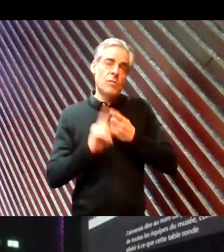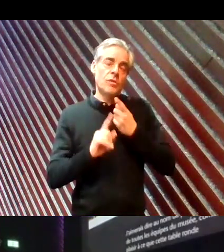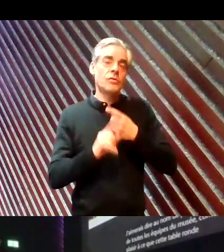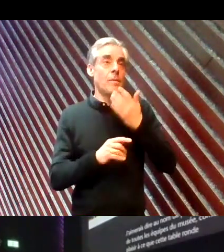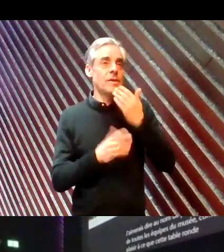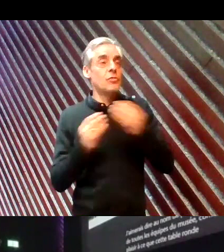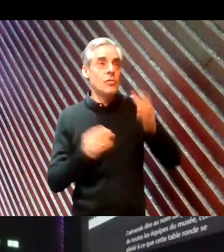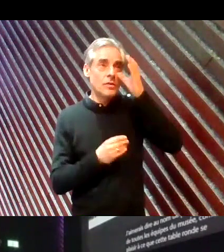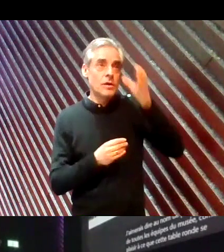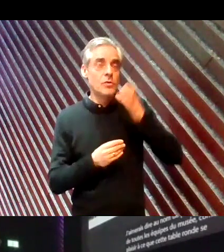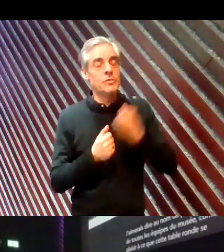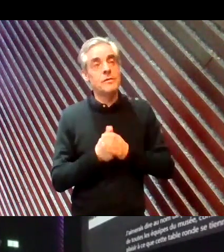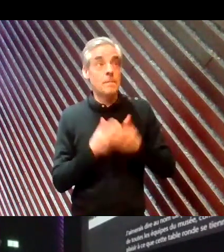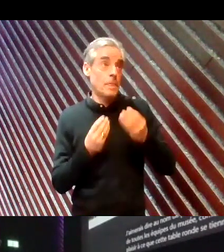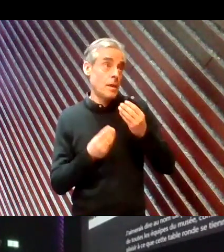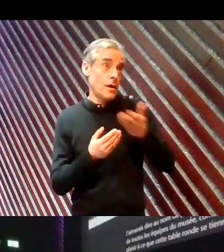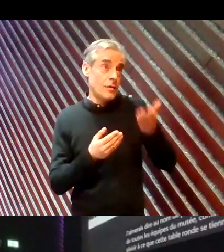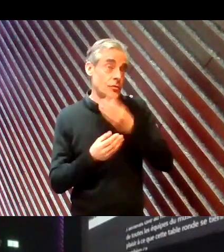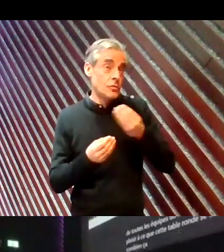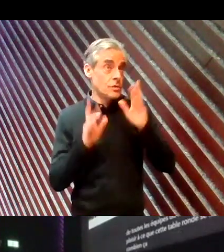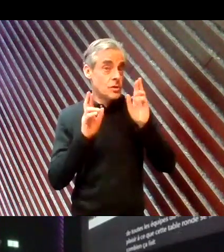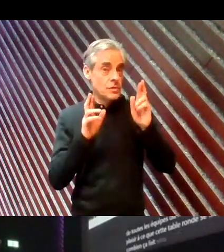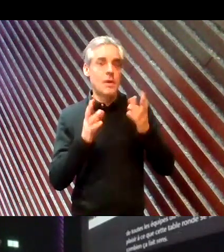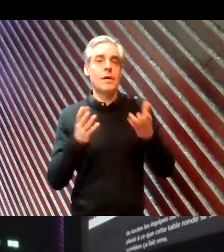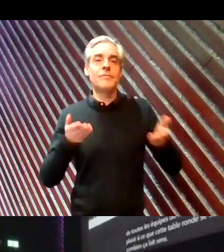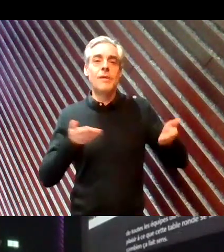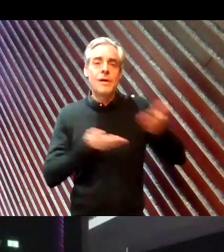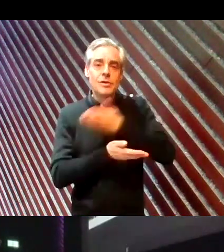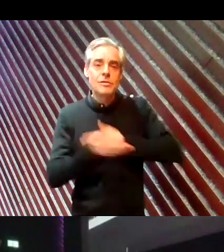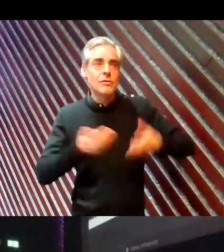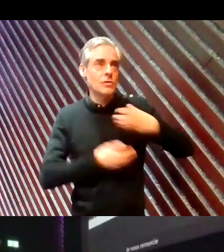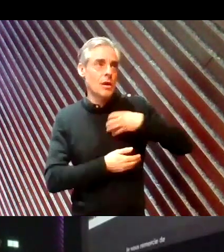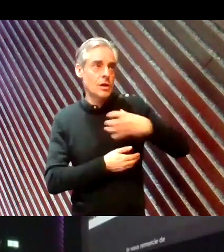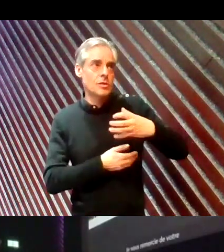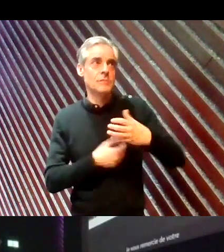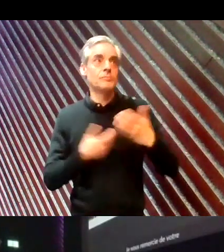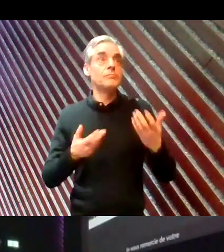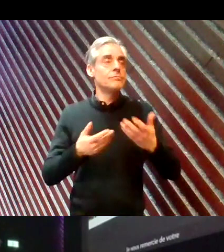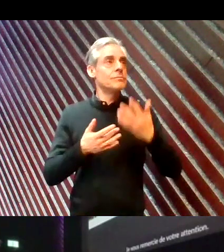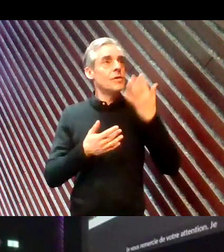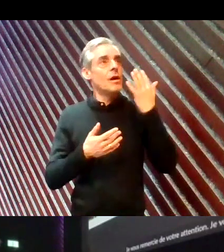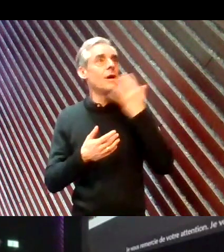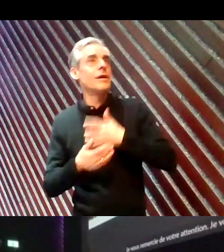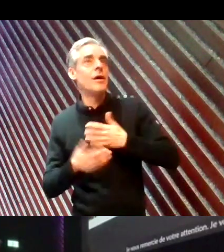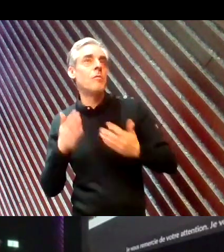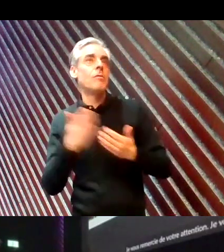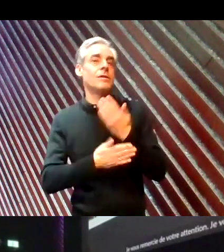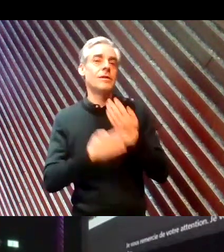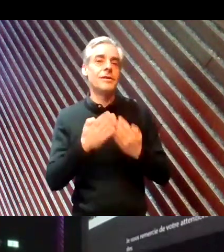je vous remercie de votre attention. Je vous souhaite des échanges fructueux, une agréable matinée.